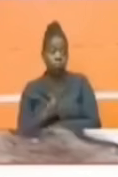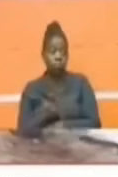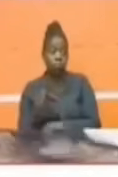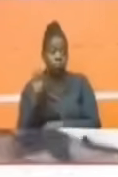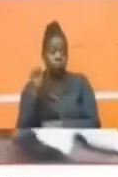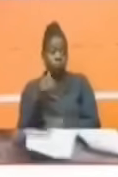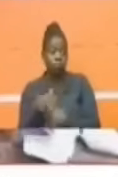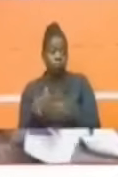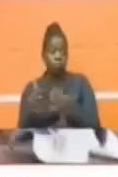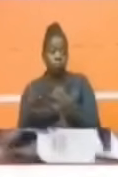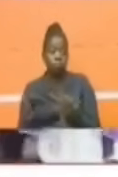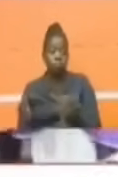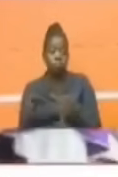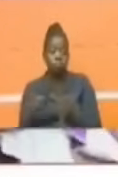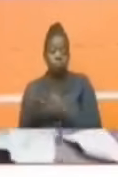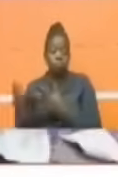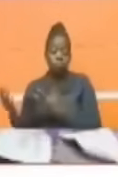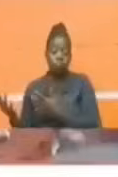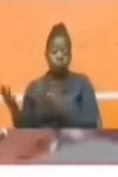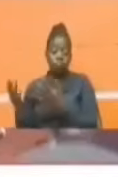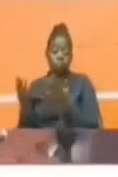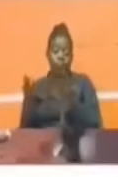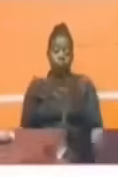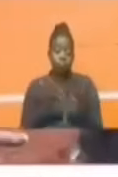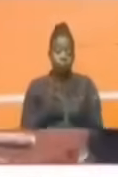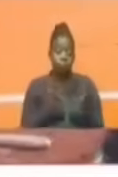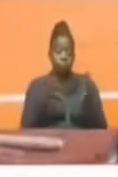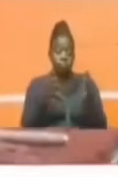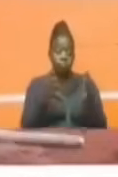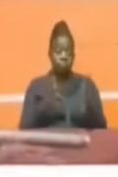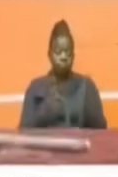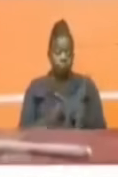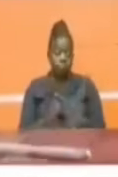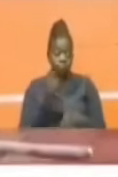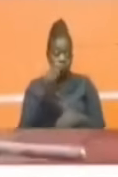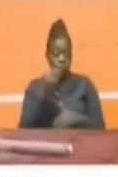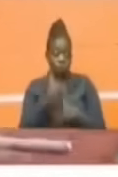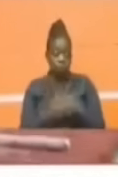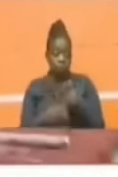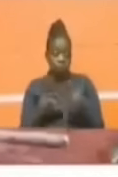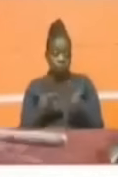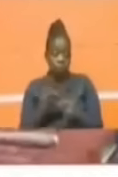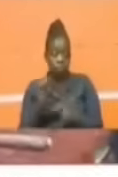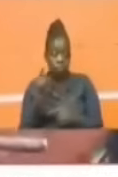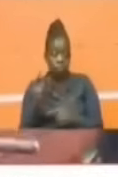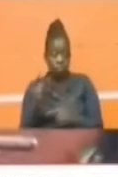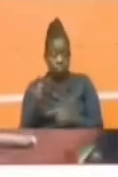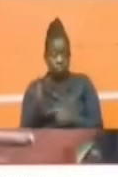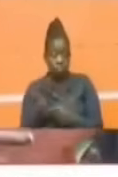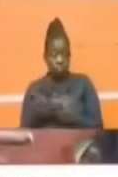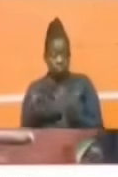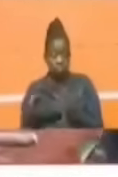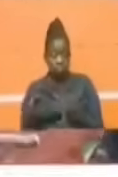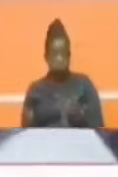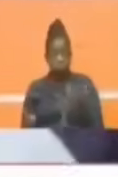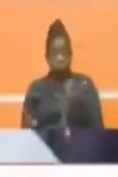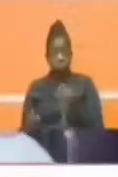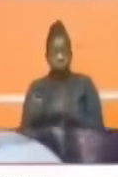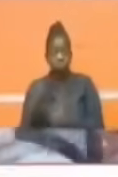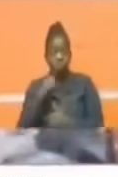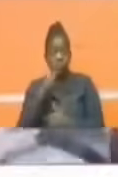Oluvannyuma ssanduuko zaabwe zisituddwa kutwalibwa mu ntaana ezasimiddwa nga zirinaanaganye era nga n'abasoose okukubaga n'empawa ku ludda